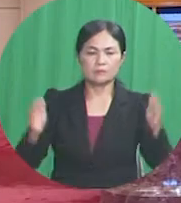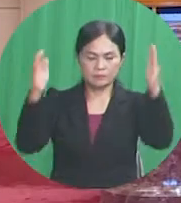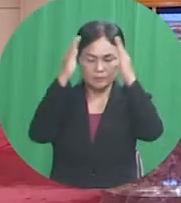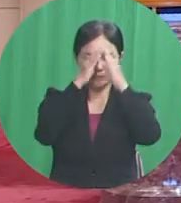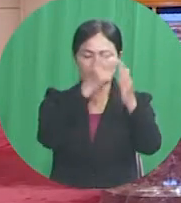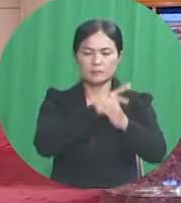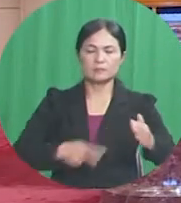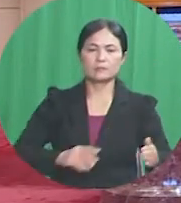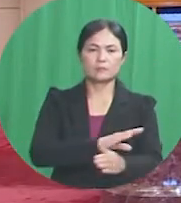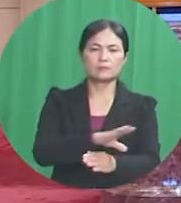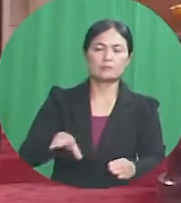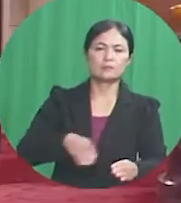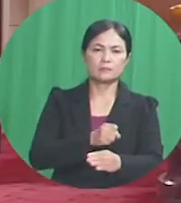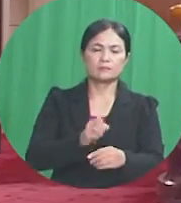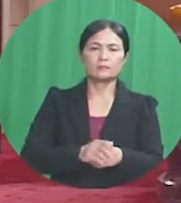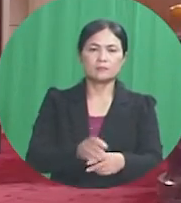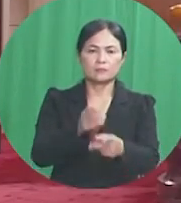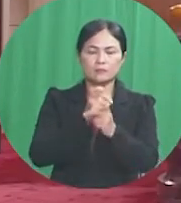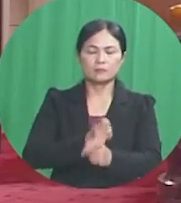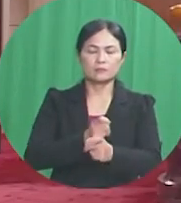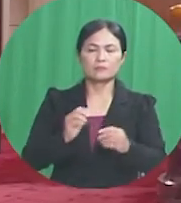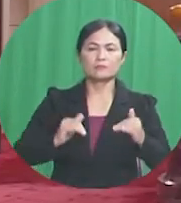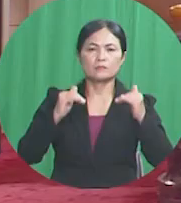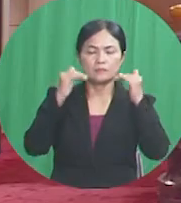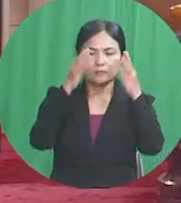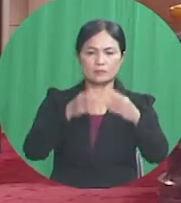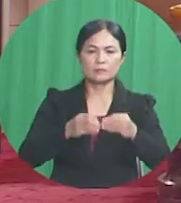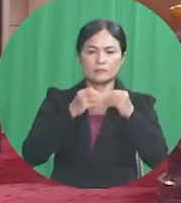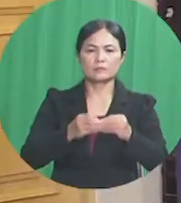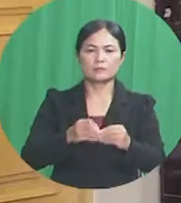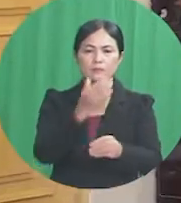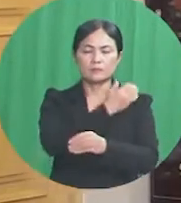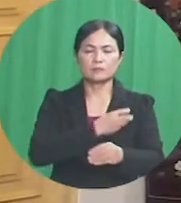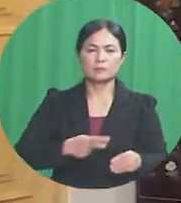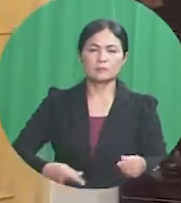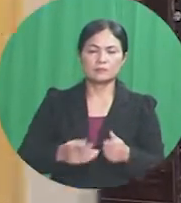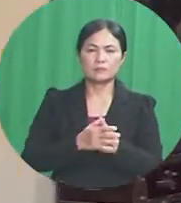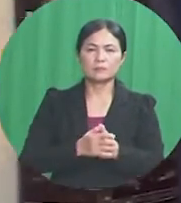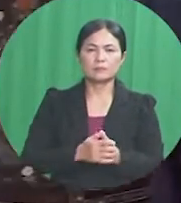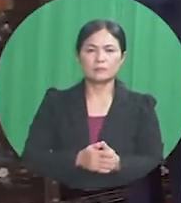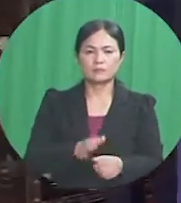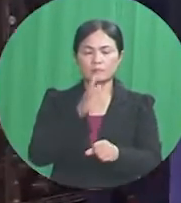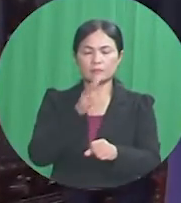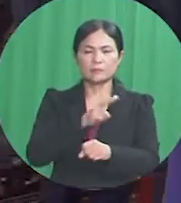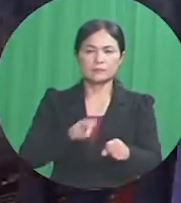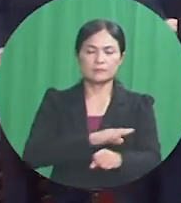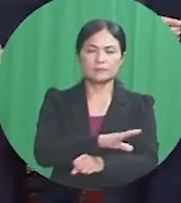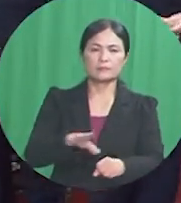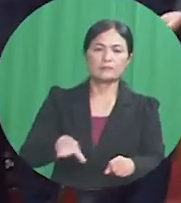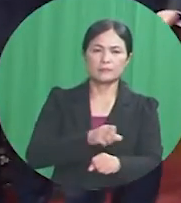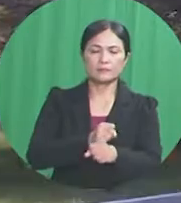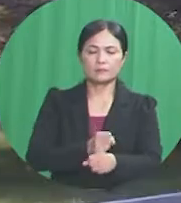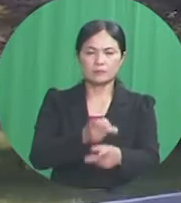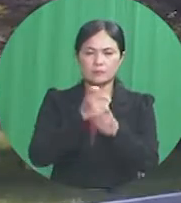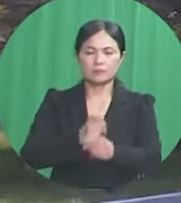ហាក្សត្រនៃព្រះរាជាណាចក្រកម្ពុជាជាទីសក្ការៈដ៏ខ្ពង់ខ្ពស់បំផុតនិងសម្តេចព្រះមហាក្សត្រីព្រះវររាជមាតាជាតិខ្មែរ